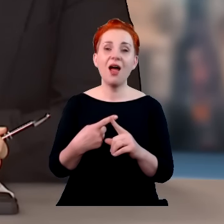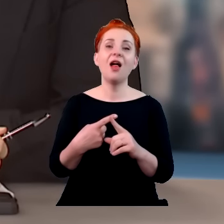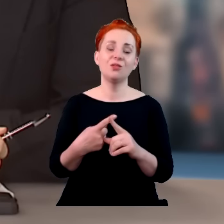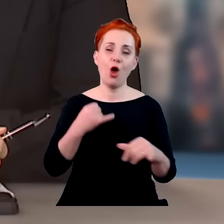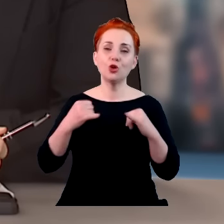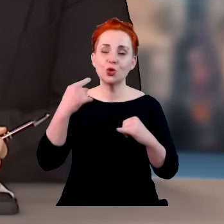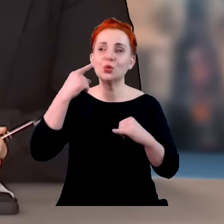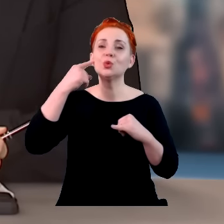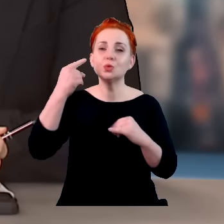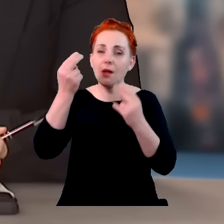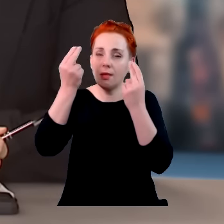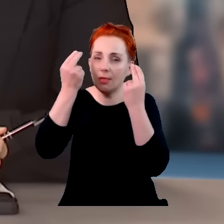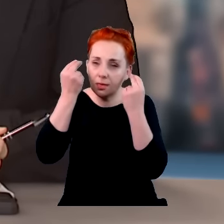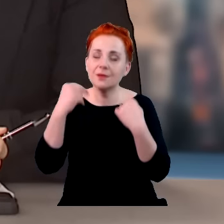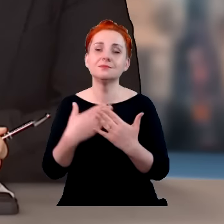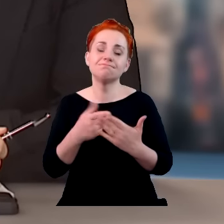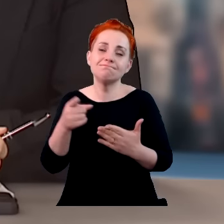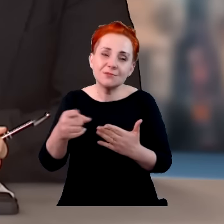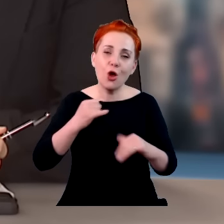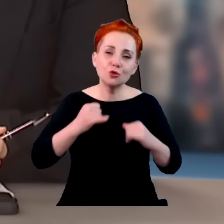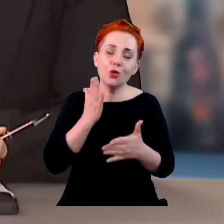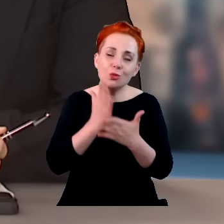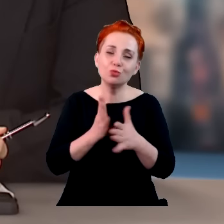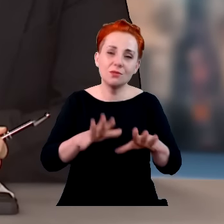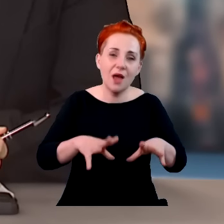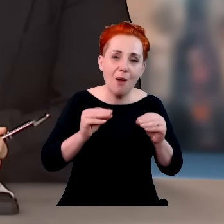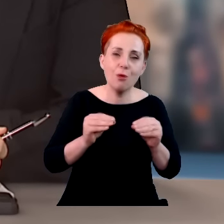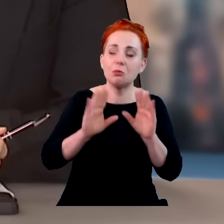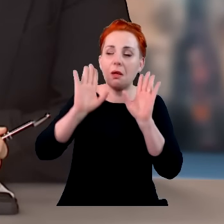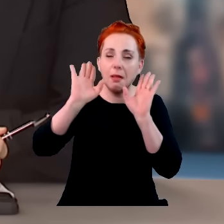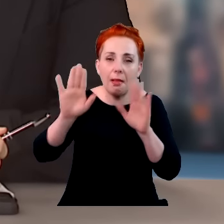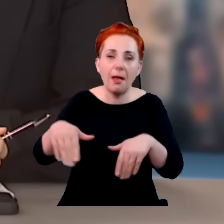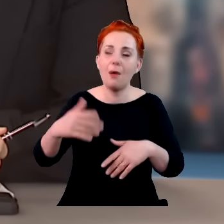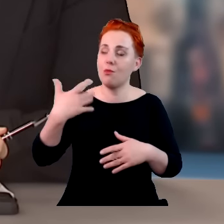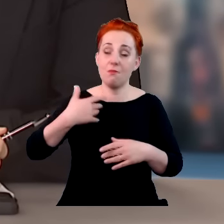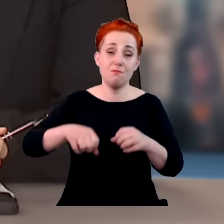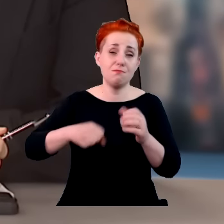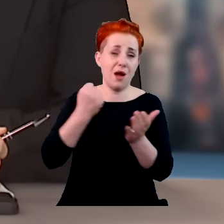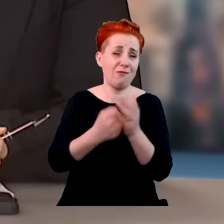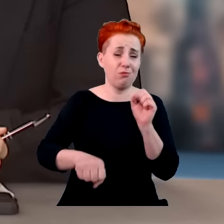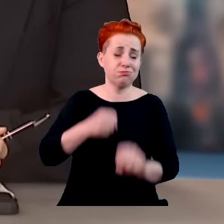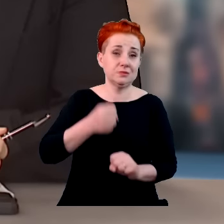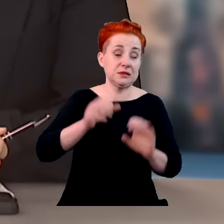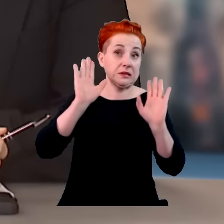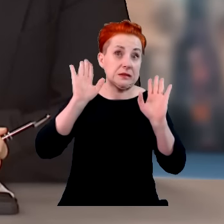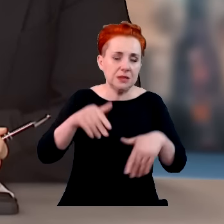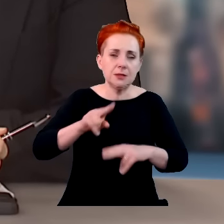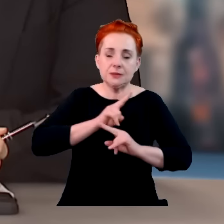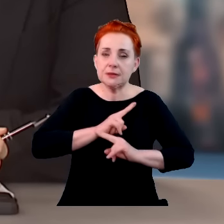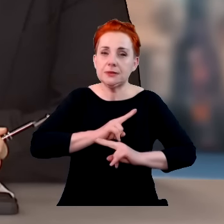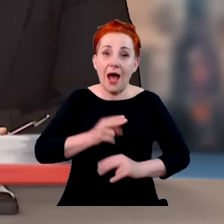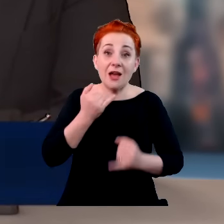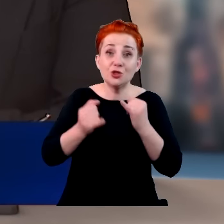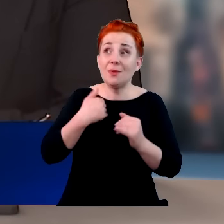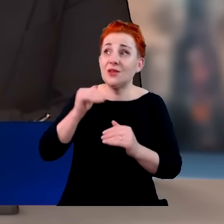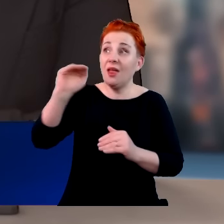ten rząd już na samym wstępie pozwolił sobie tutaj na tak rażące naruszenia praworządności, że no, jeśli tylko zacznie tam za bardzo podskakiwać,